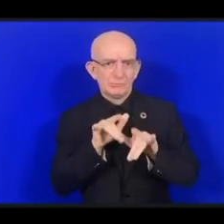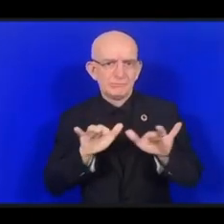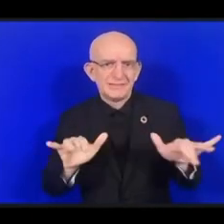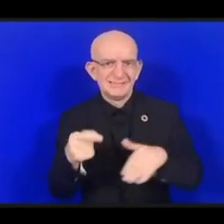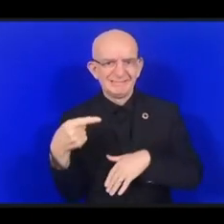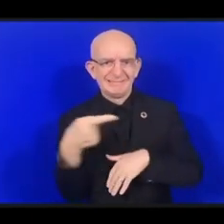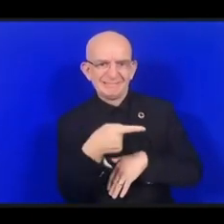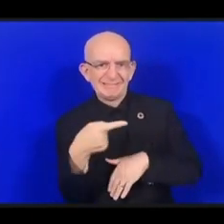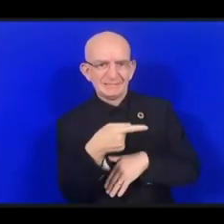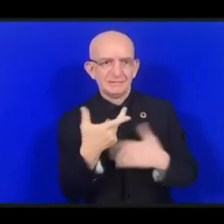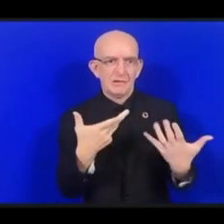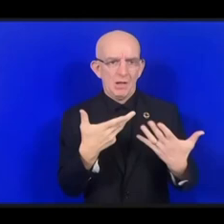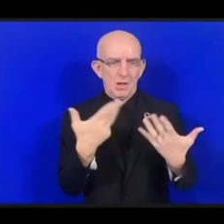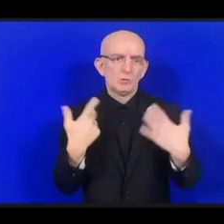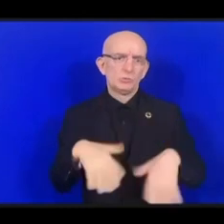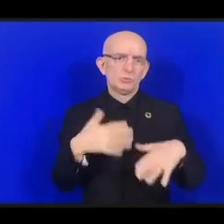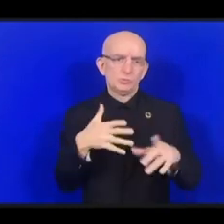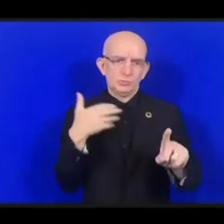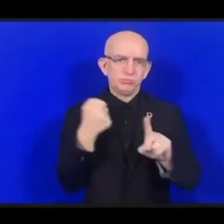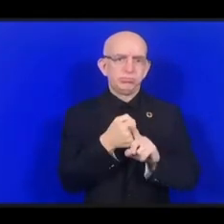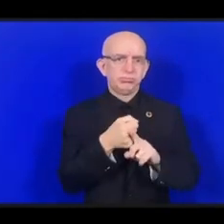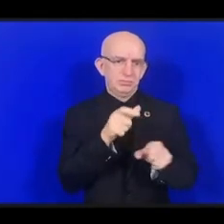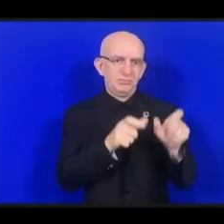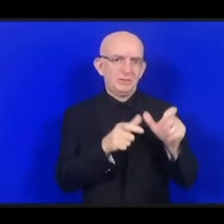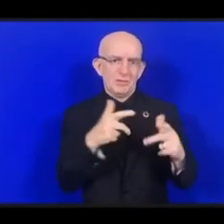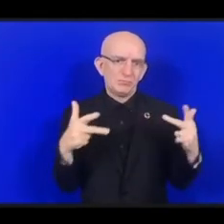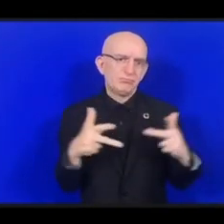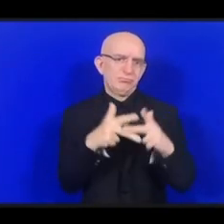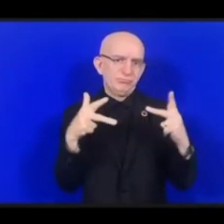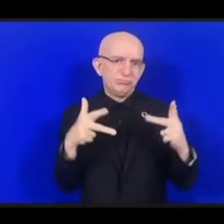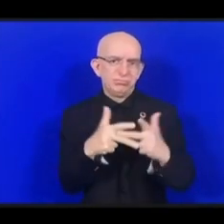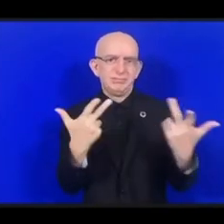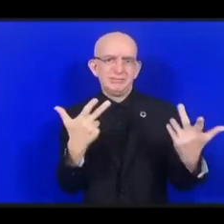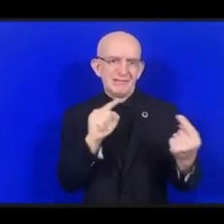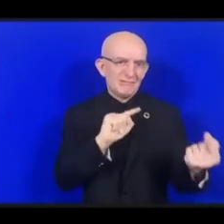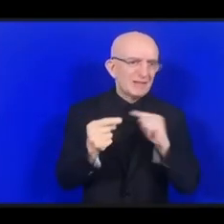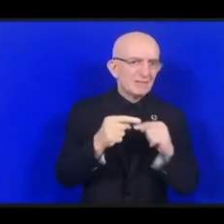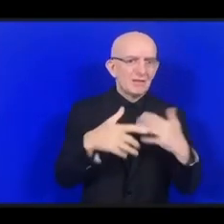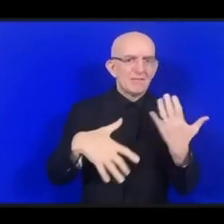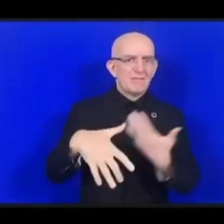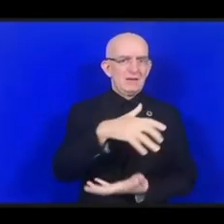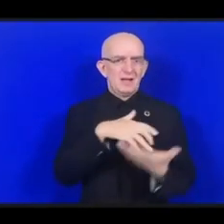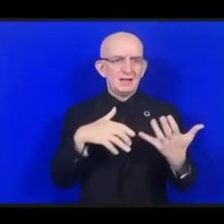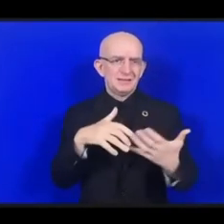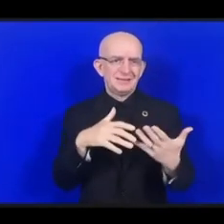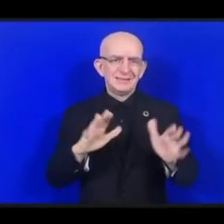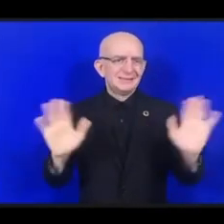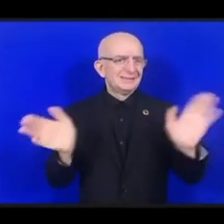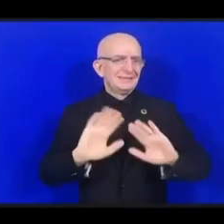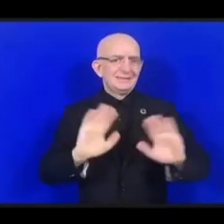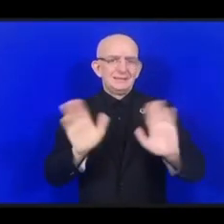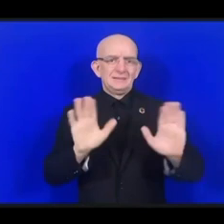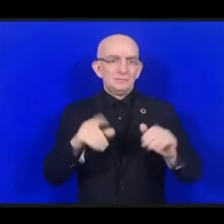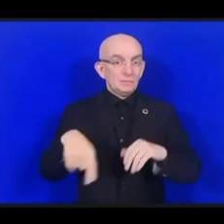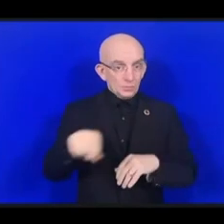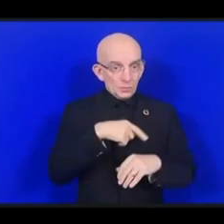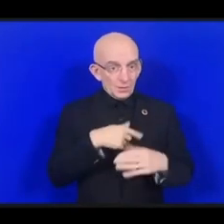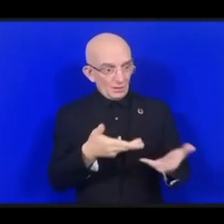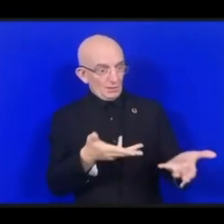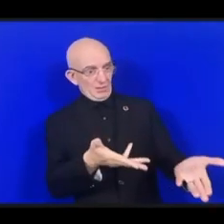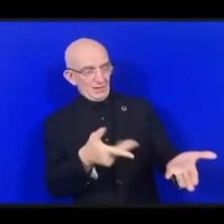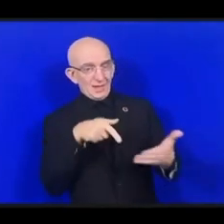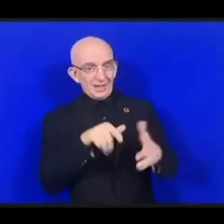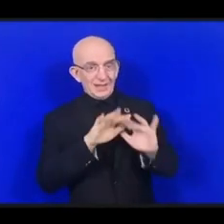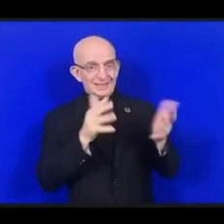ان ندع الانترنت يصبح عالما خارجا عن القانون من الضروري وضع اطار تنظيمي